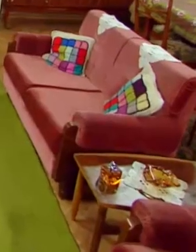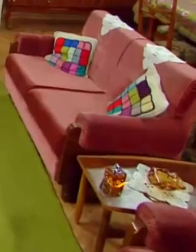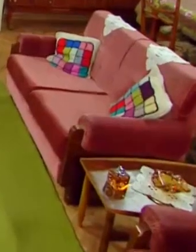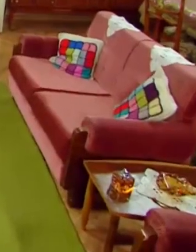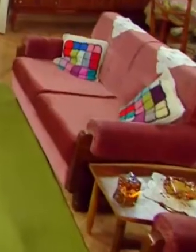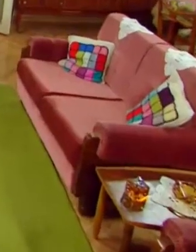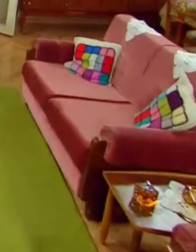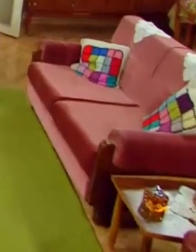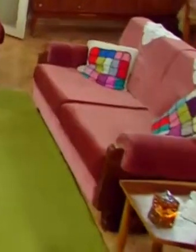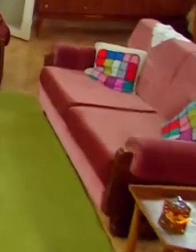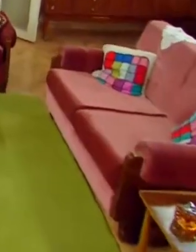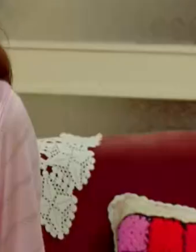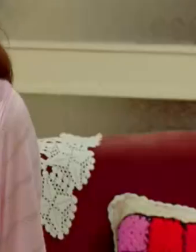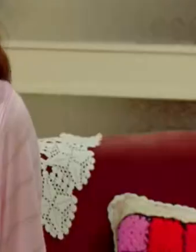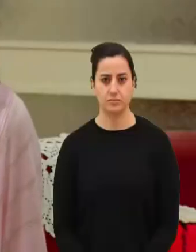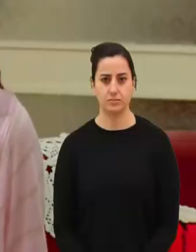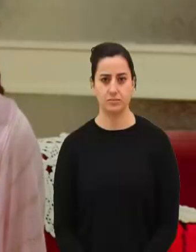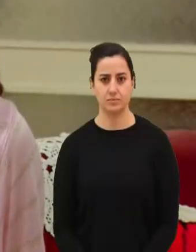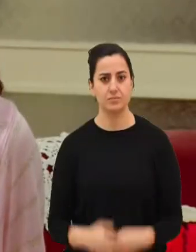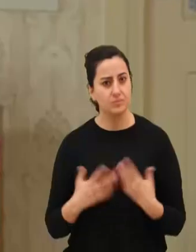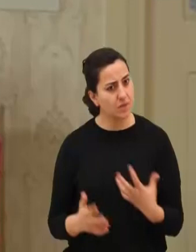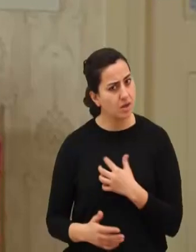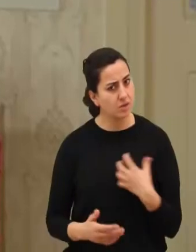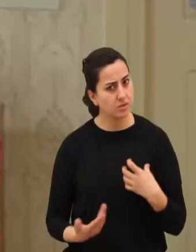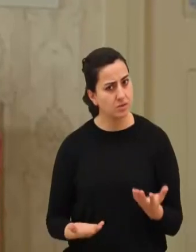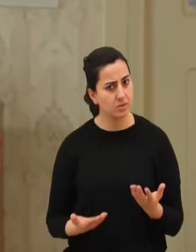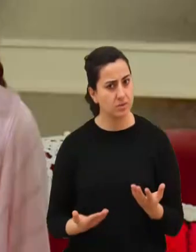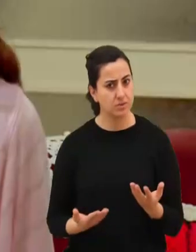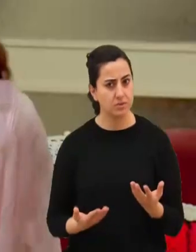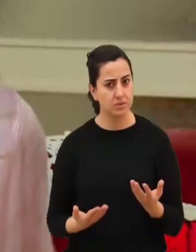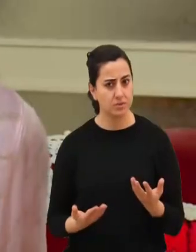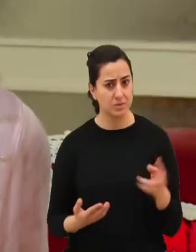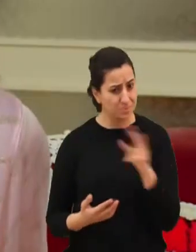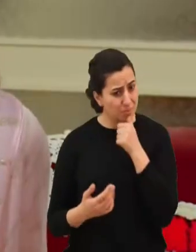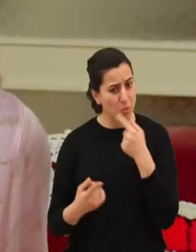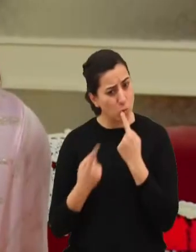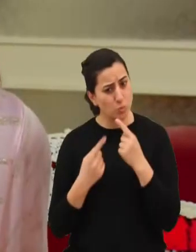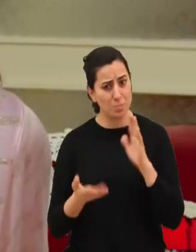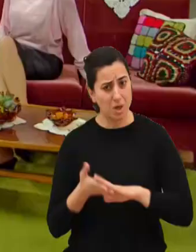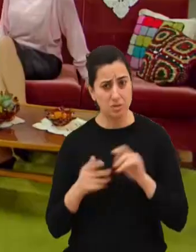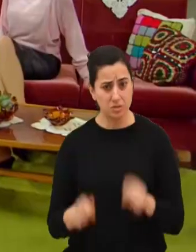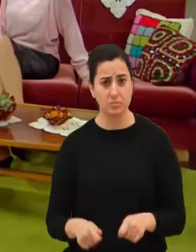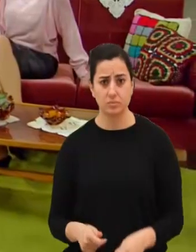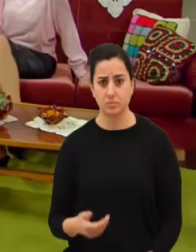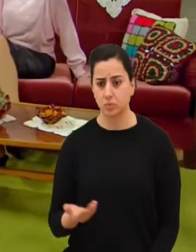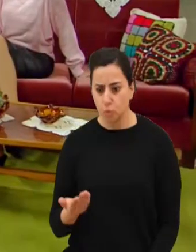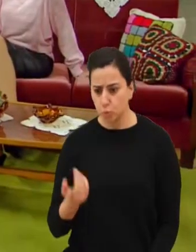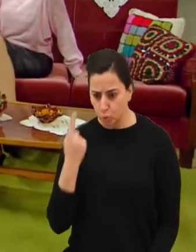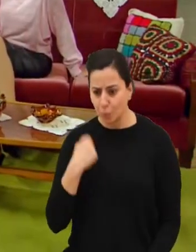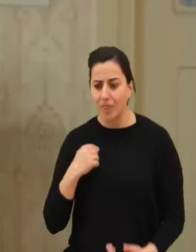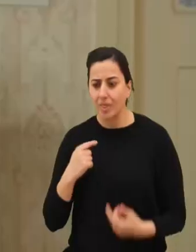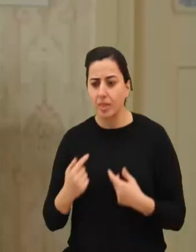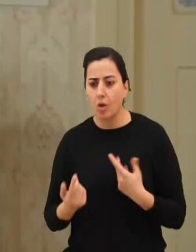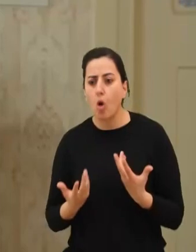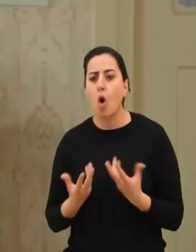ortalarda görünmüyor. Ya anne, ya barışsana şu babamla ya. Daha dün denedim